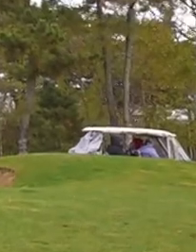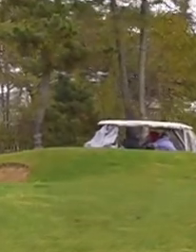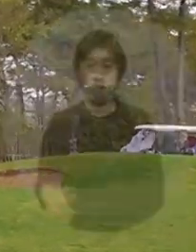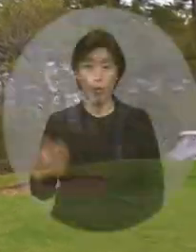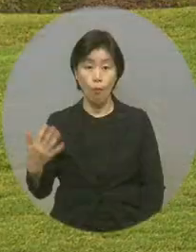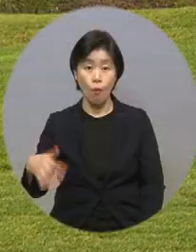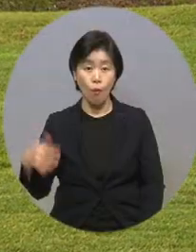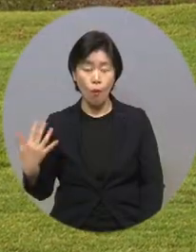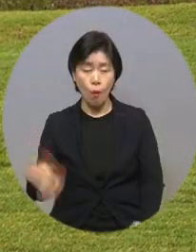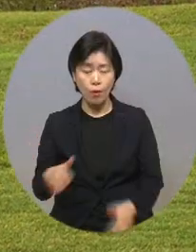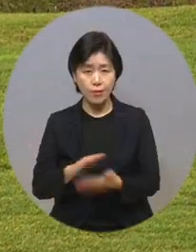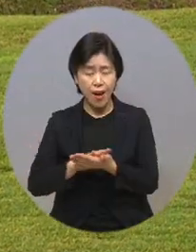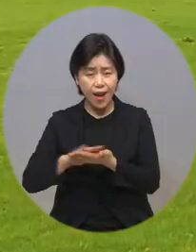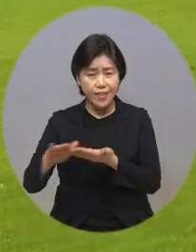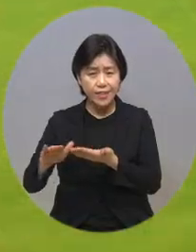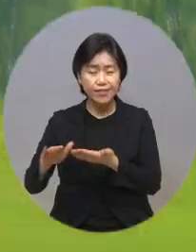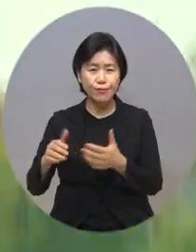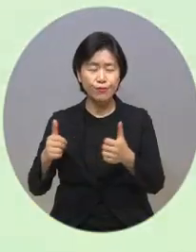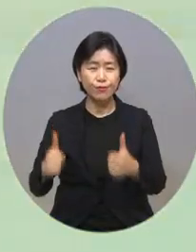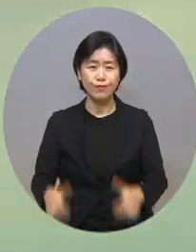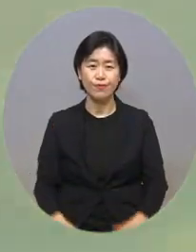나이스.